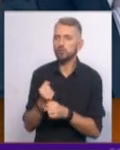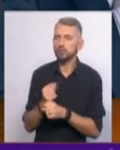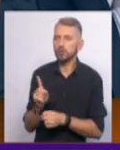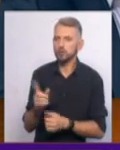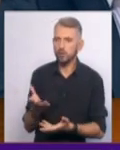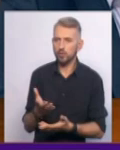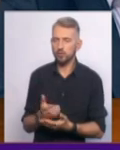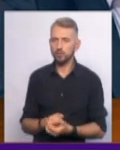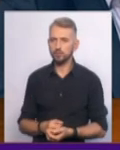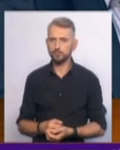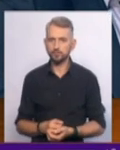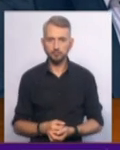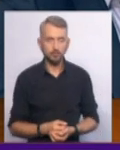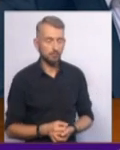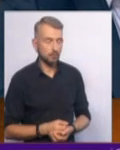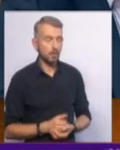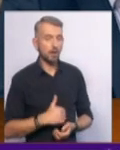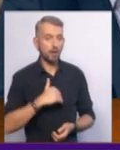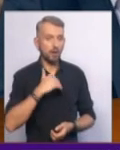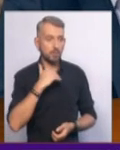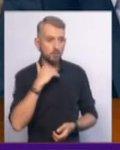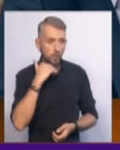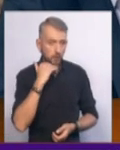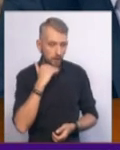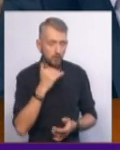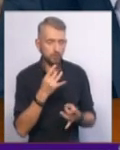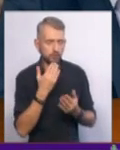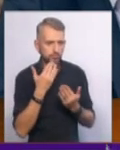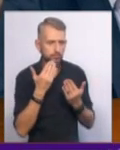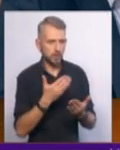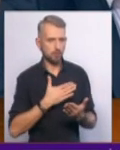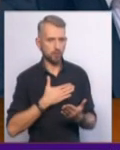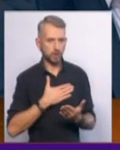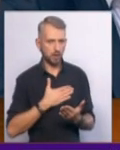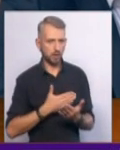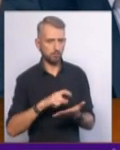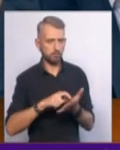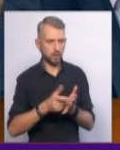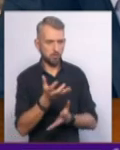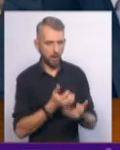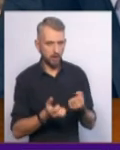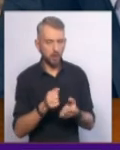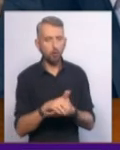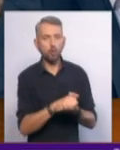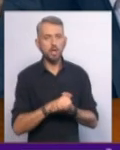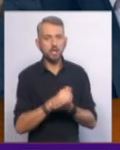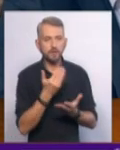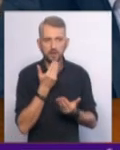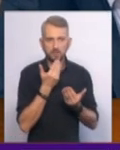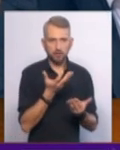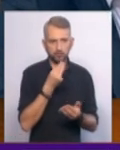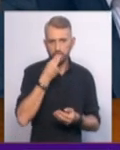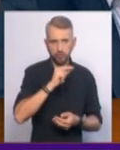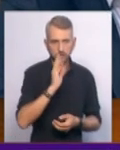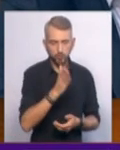зробити? І чи можливо це? Достатньо вже звернення до моєї громадської приймальні. Колективне звернення лише підсилить це